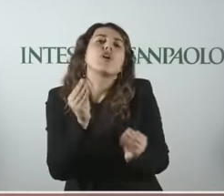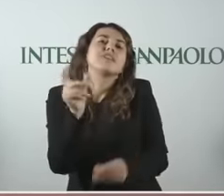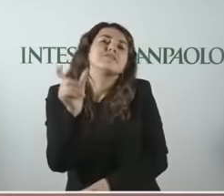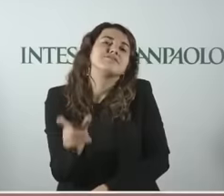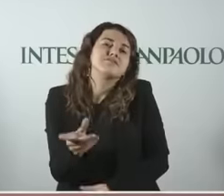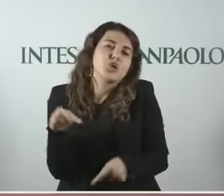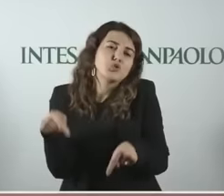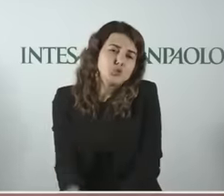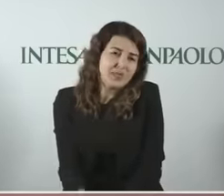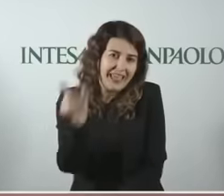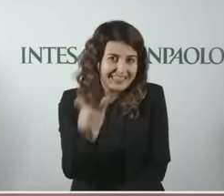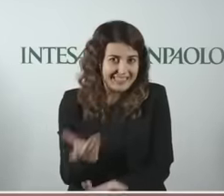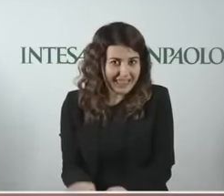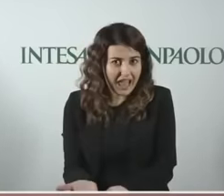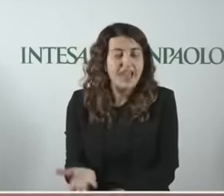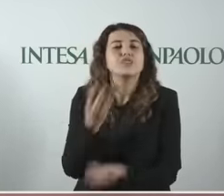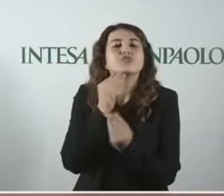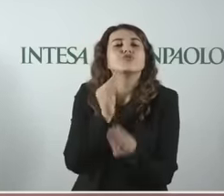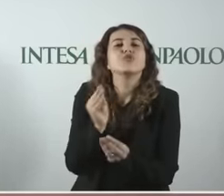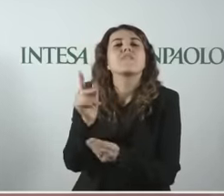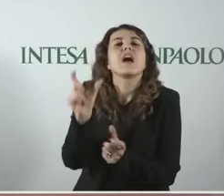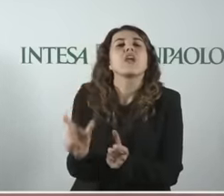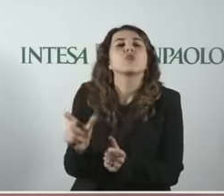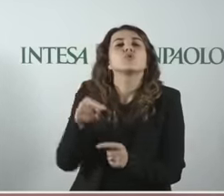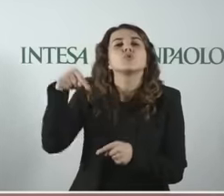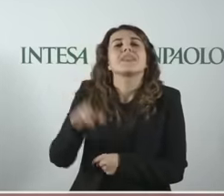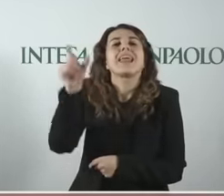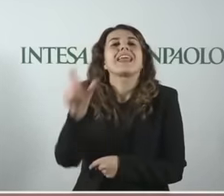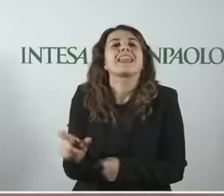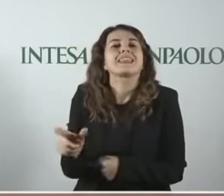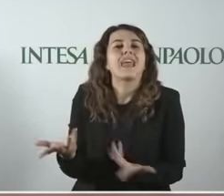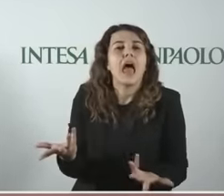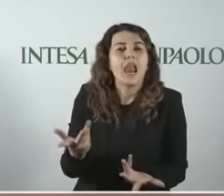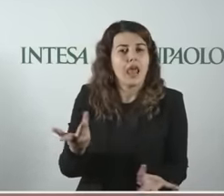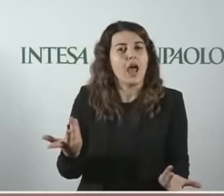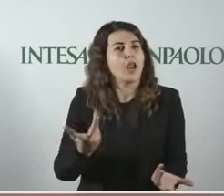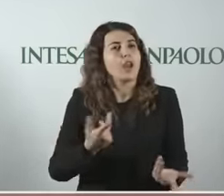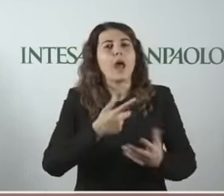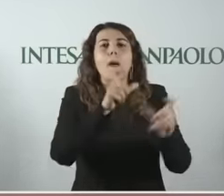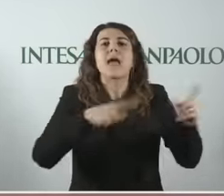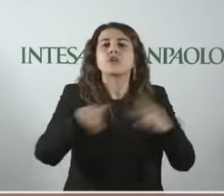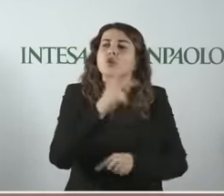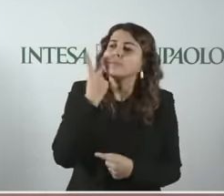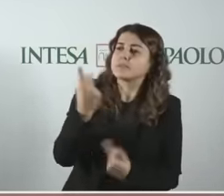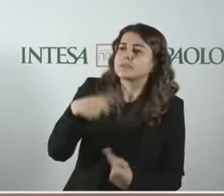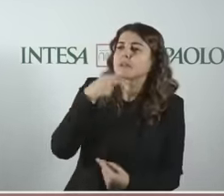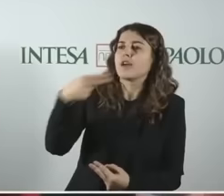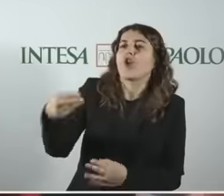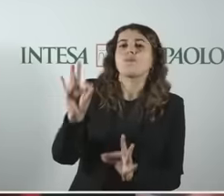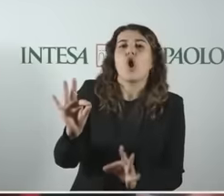Federico II è il ragazzo del Sud per antonomasia agli occhi del resto del resto dell'Italia